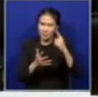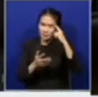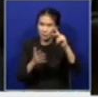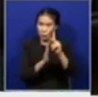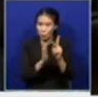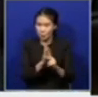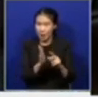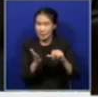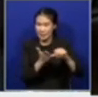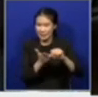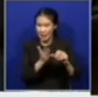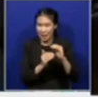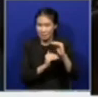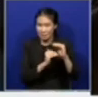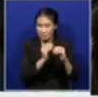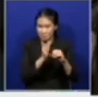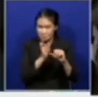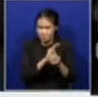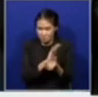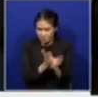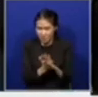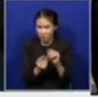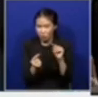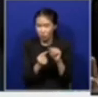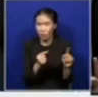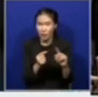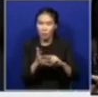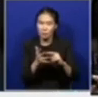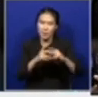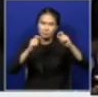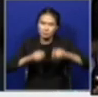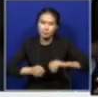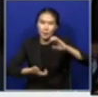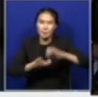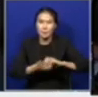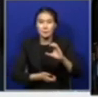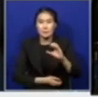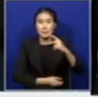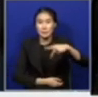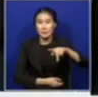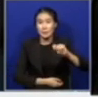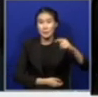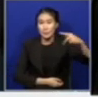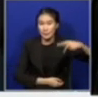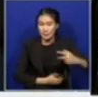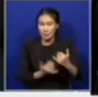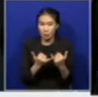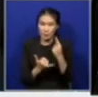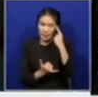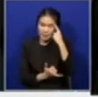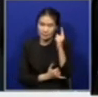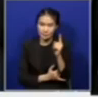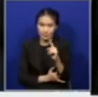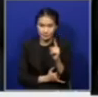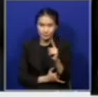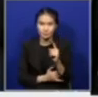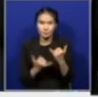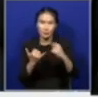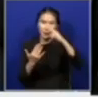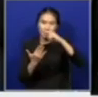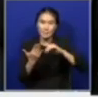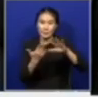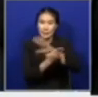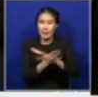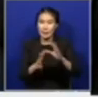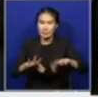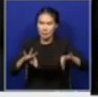เรียกว่าอีคอมเมิร์ซเหล่านี้ค่ะเป็นประเด็นที่ประเทศไทยเป็นฝ่ายตั้งรับค่ะแล้วก็ได้รับผลกระทบเพราะไทยยังต้องการเวลา